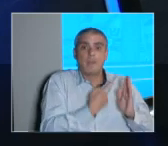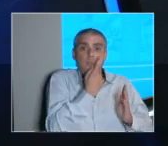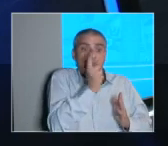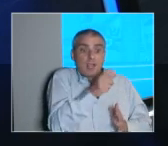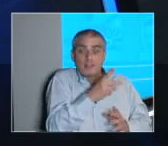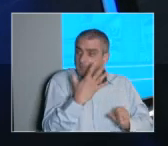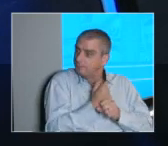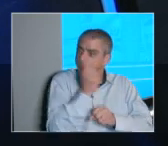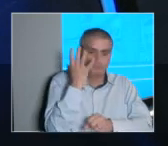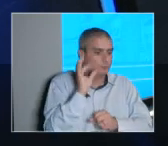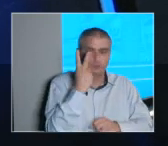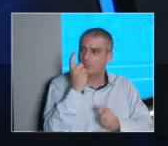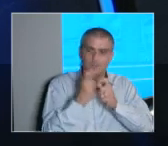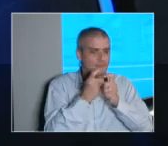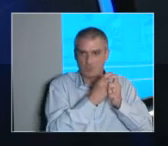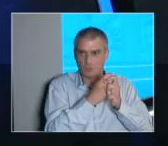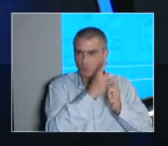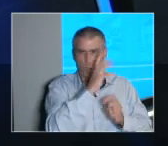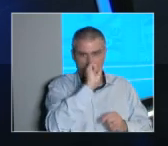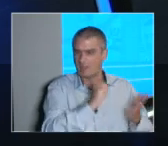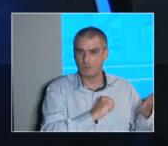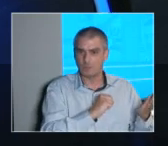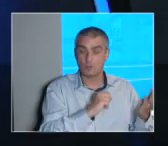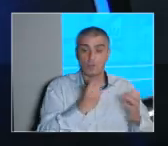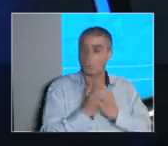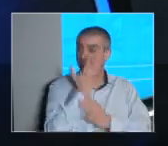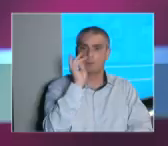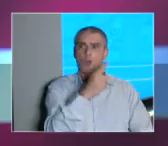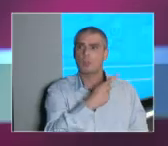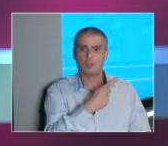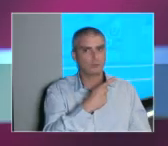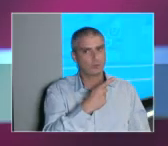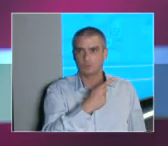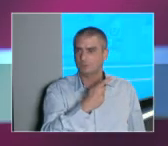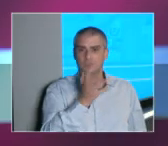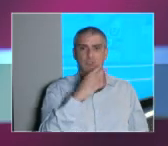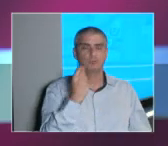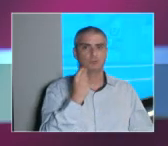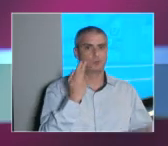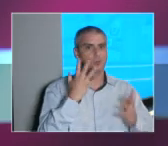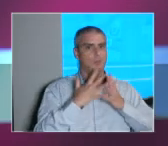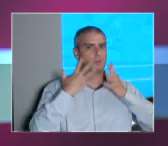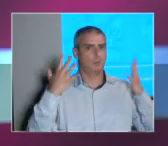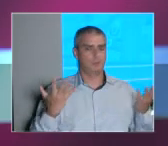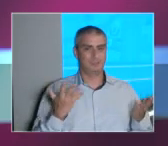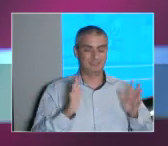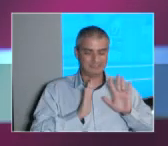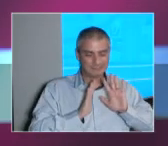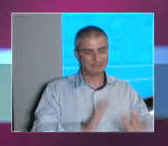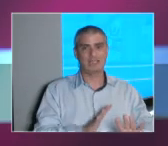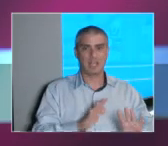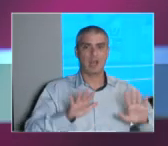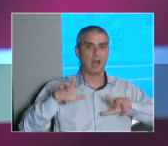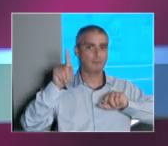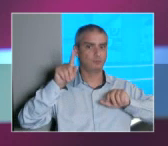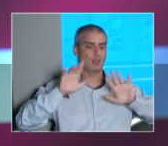ניצח את שתי המפלגות כדי להיבחר. הוא לא באמת רפובליקאי. בושים היו נגדו. זה עוד לא קרה באמריקה. יש כאן משהו הרבה יותר עמוק. השנאה